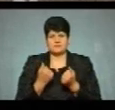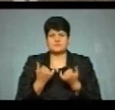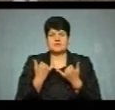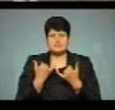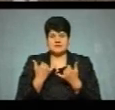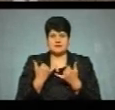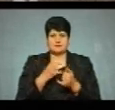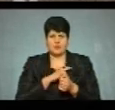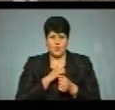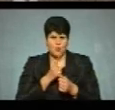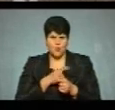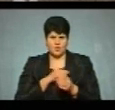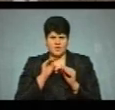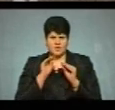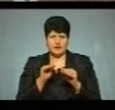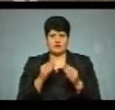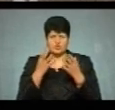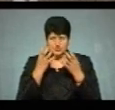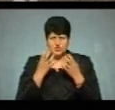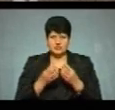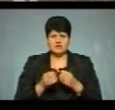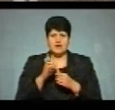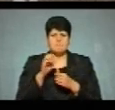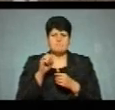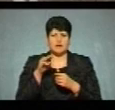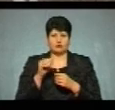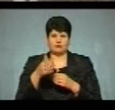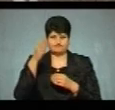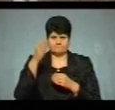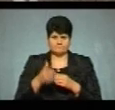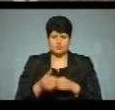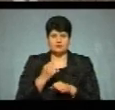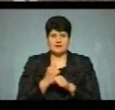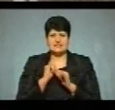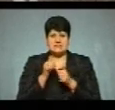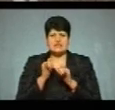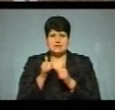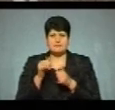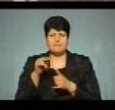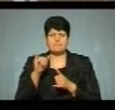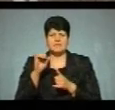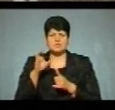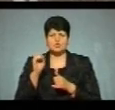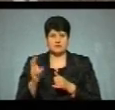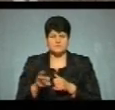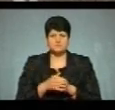ми укріплюємо ще бетонну стіну, вже зробили, і засипаємо піском з трамбуванням.